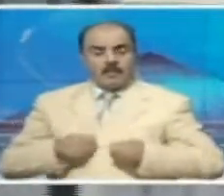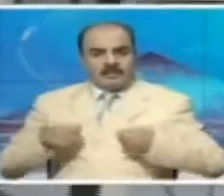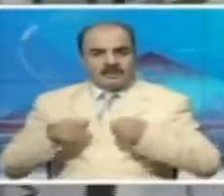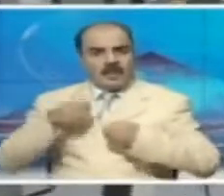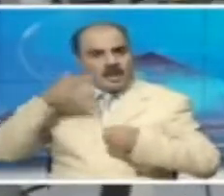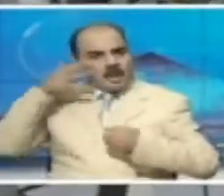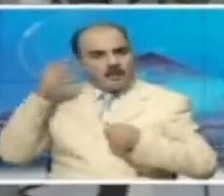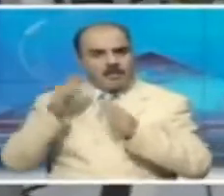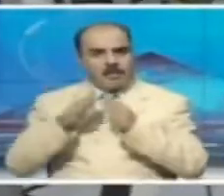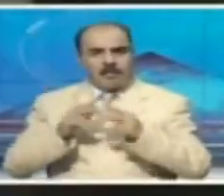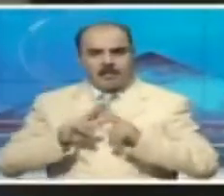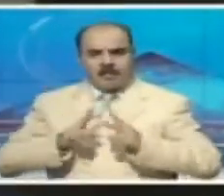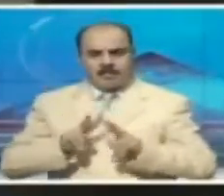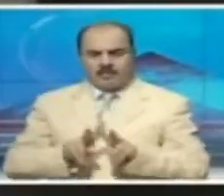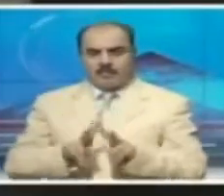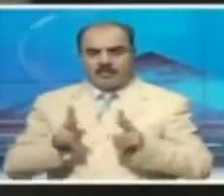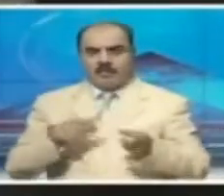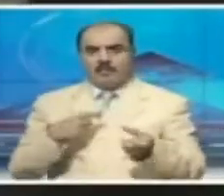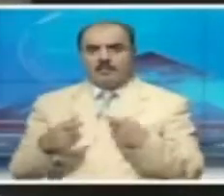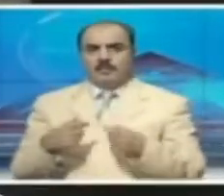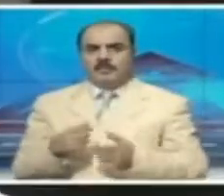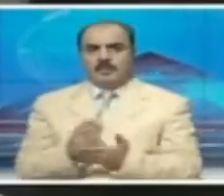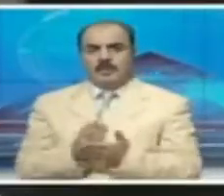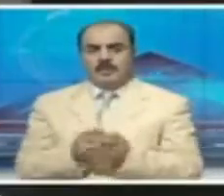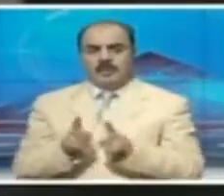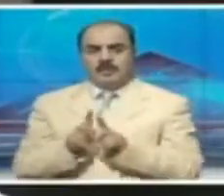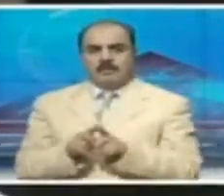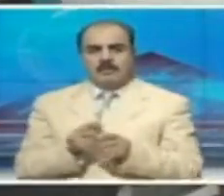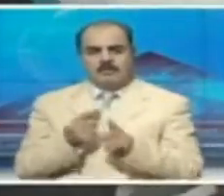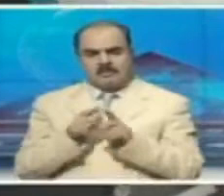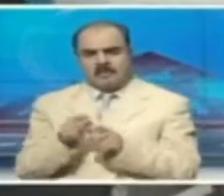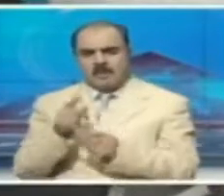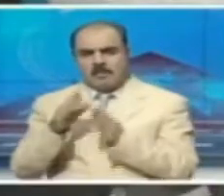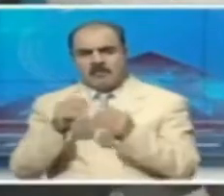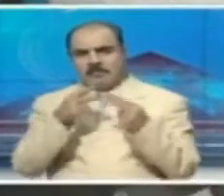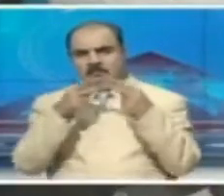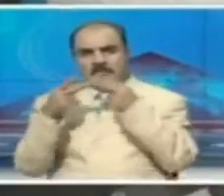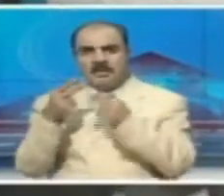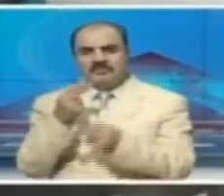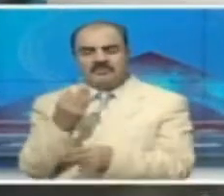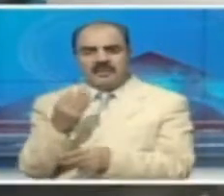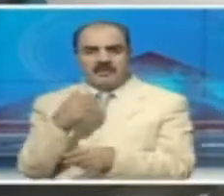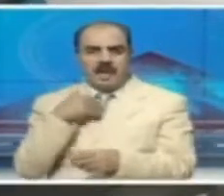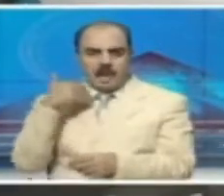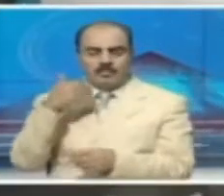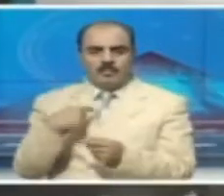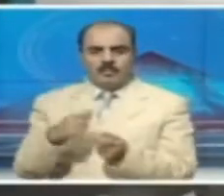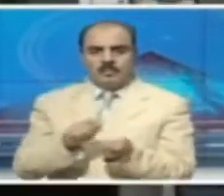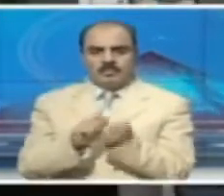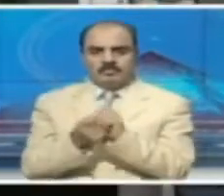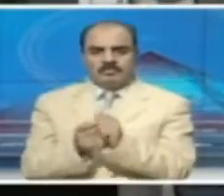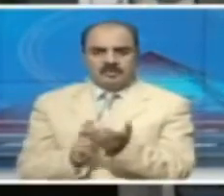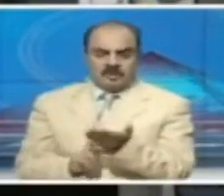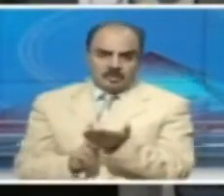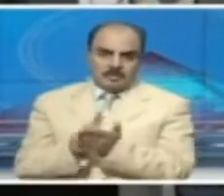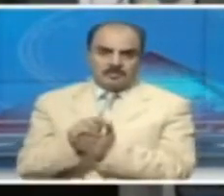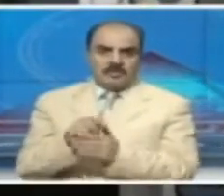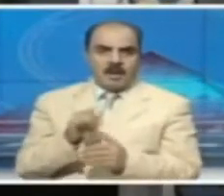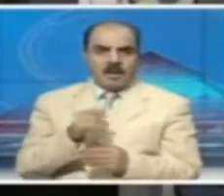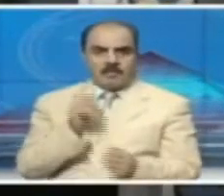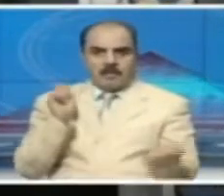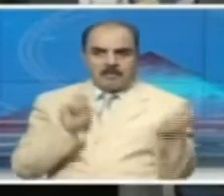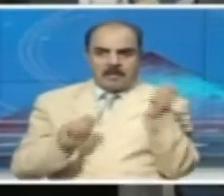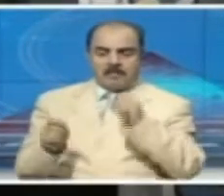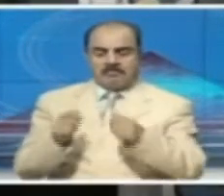الخبرات المصرية في التحول الرقمي الذي يتناسب مع رؤية مصر 2030. خطوات جادة تخطوها الهيئة